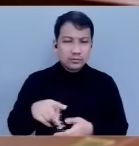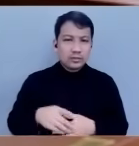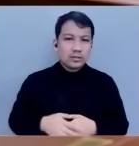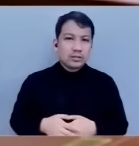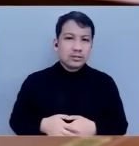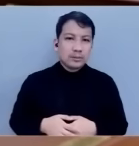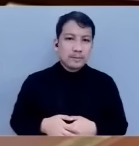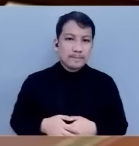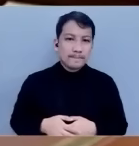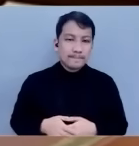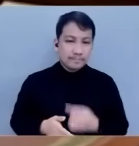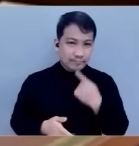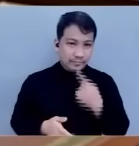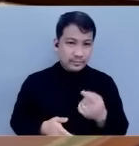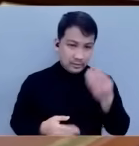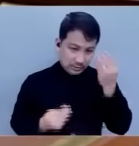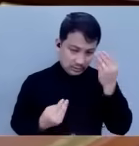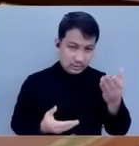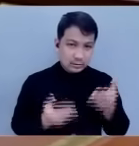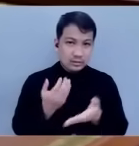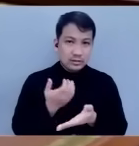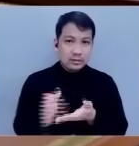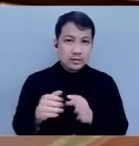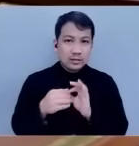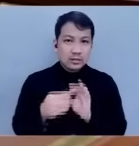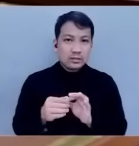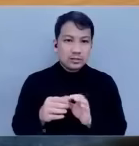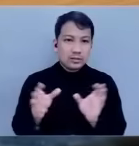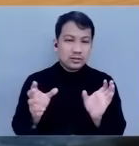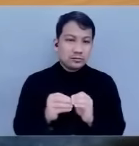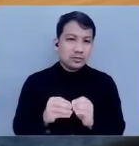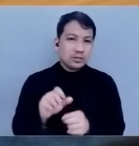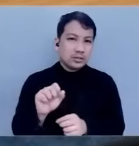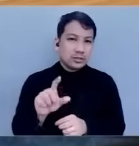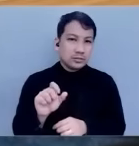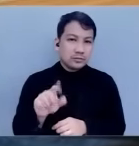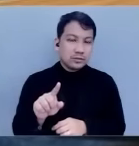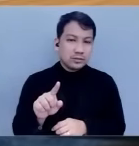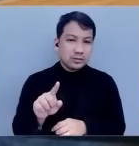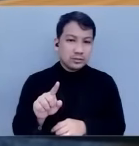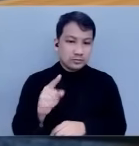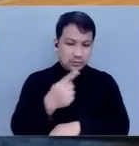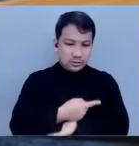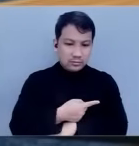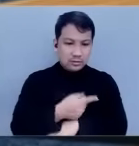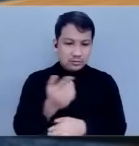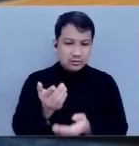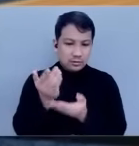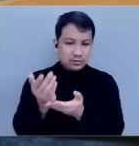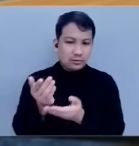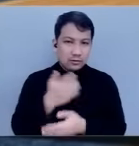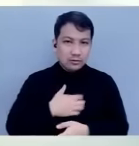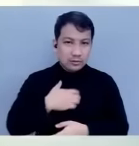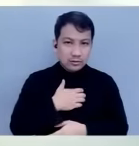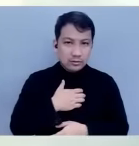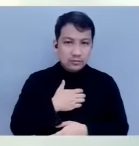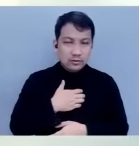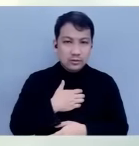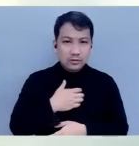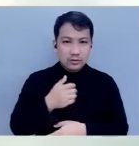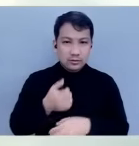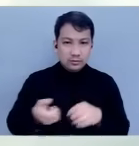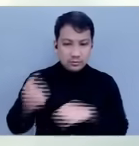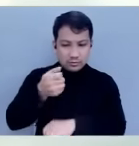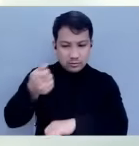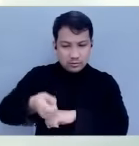Ang perang yan nagastos sa loob lang ng 11 araw. Nauna nang may naghain ng petisyon sa Korte Suprema para